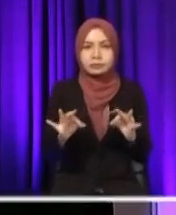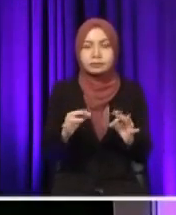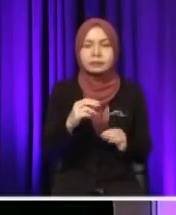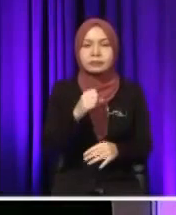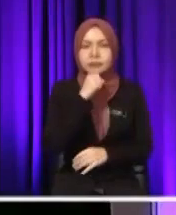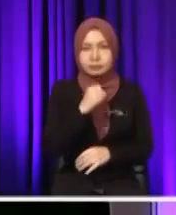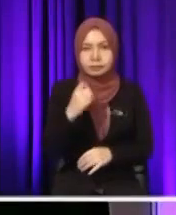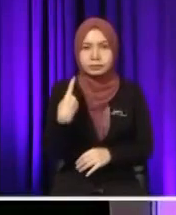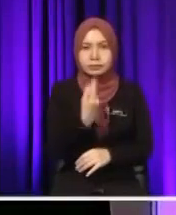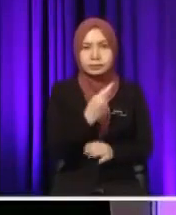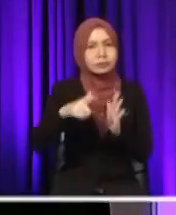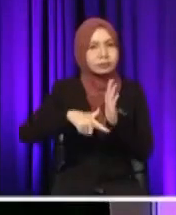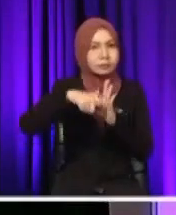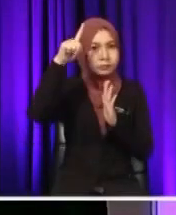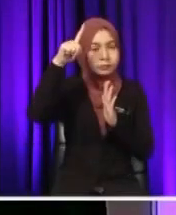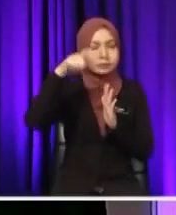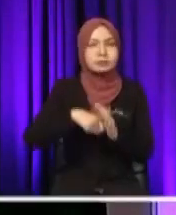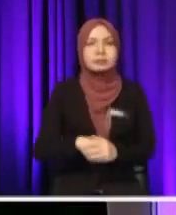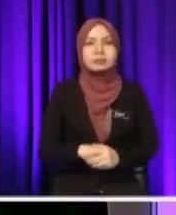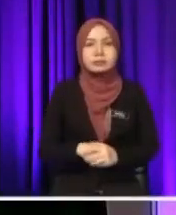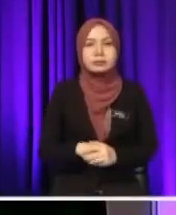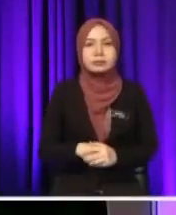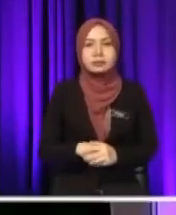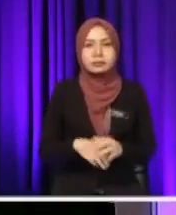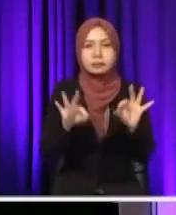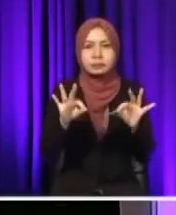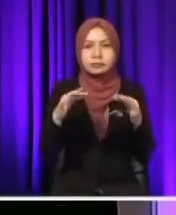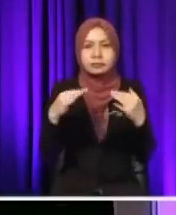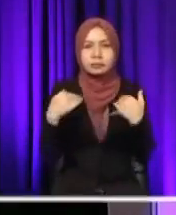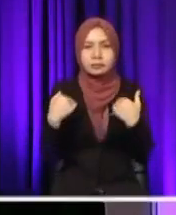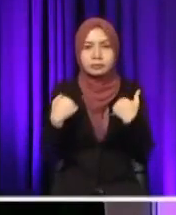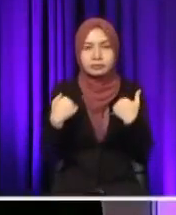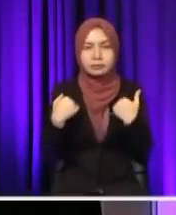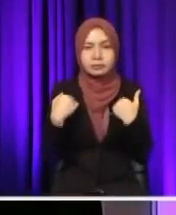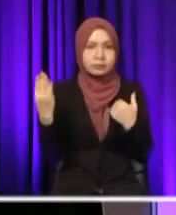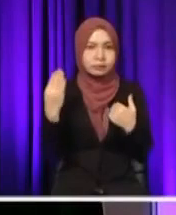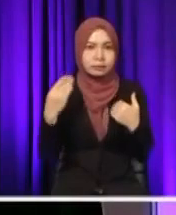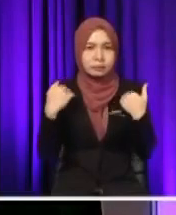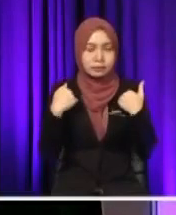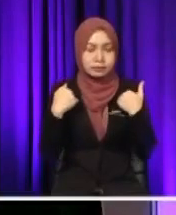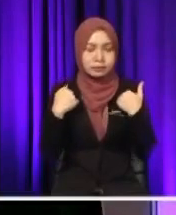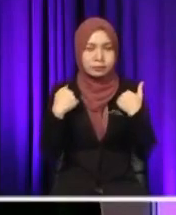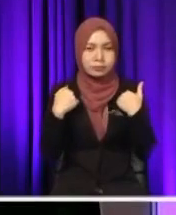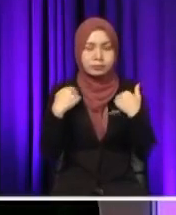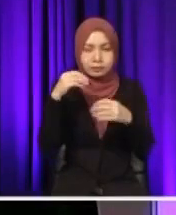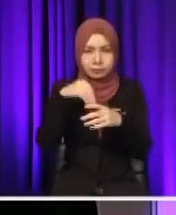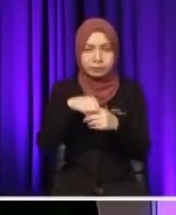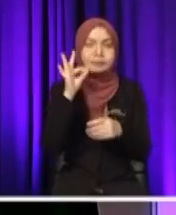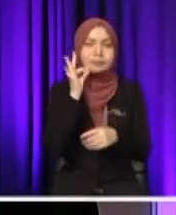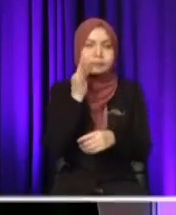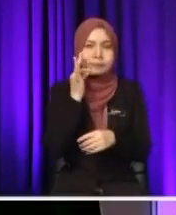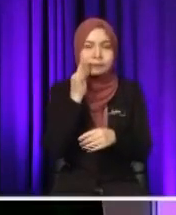bahan antioksidan ini kalau kita tengok banyak dalam buah-buahan tapi masih ada dalam minyak sawit. Semakin